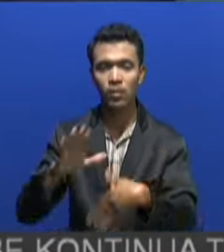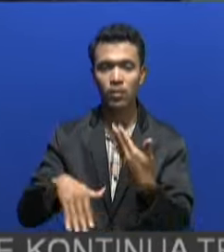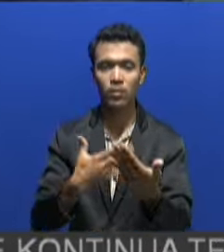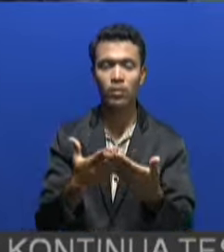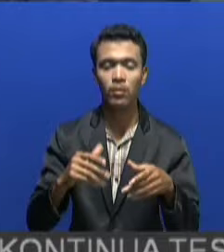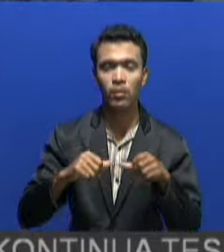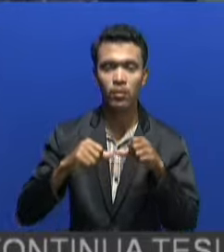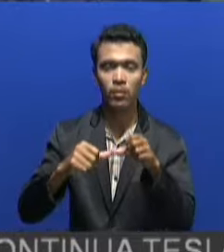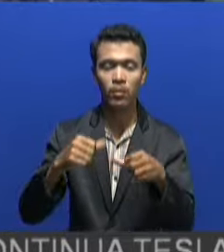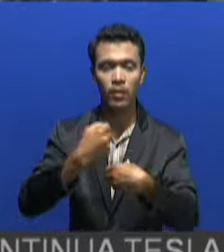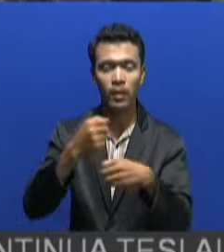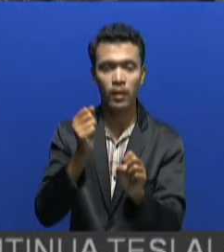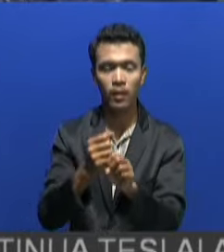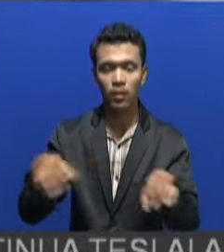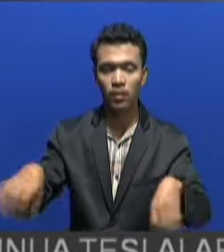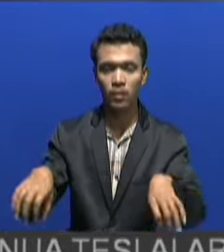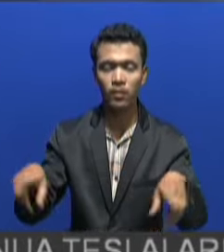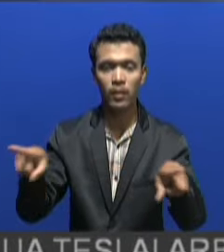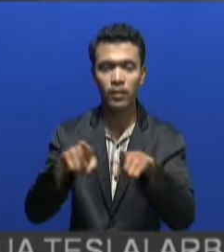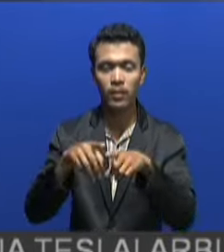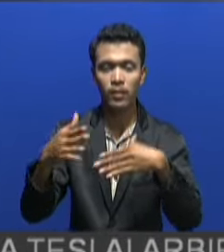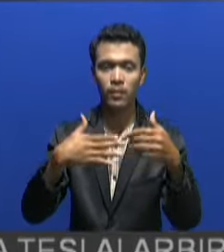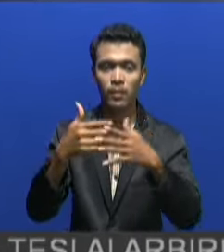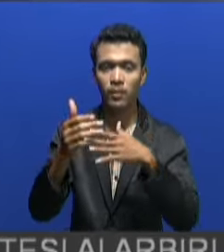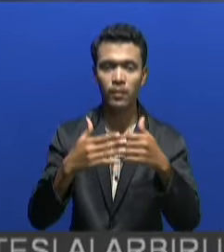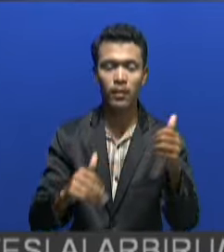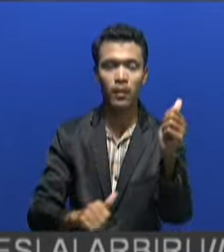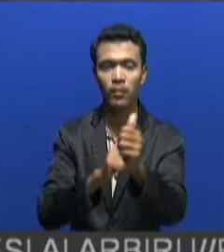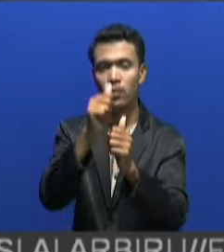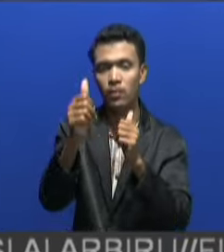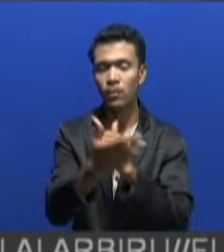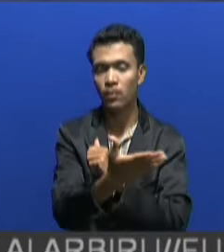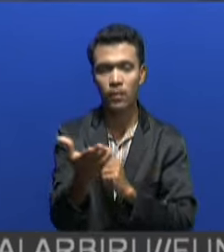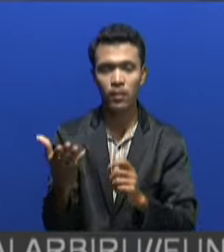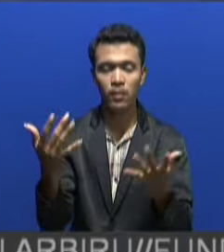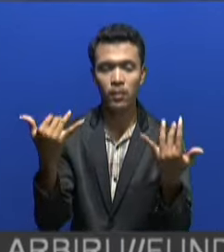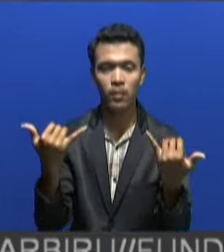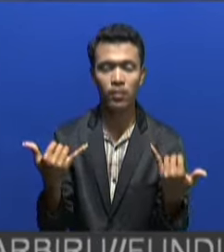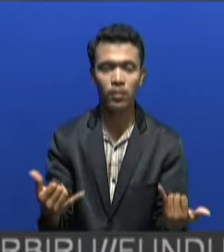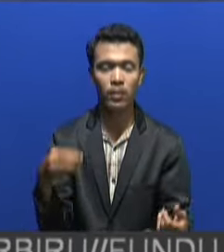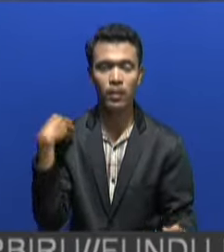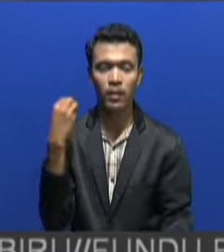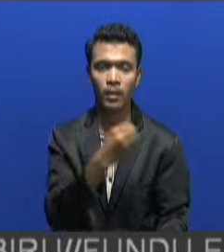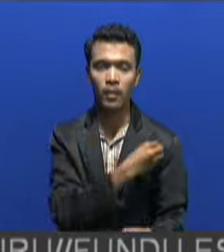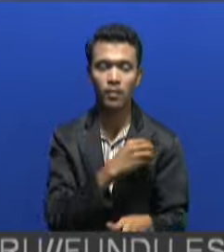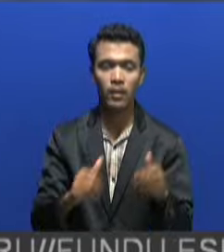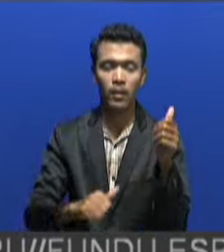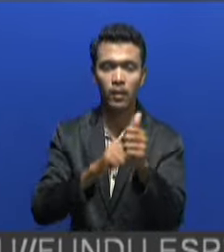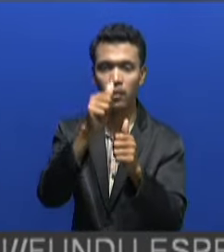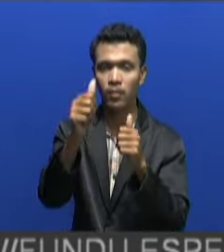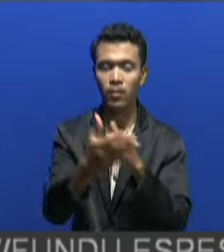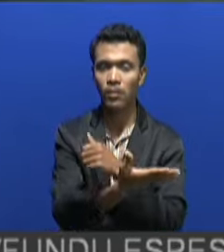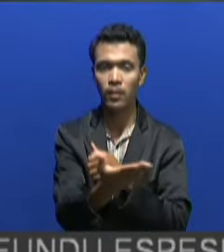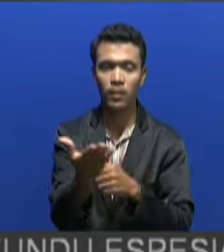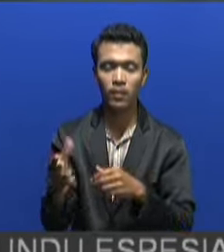kontinua halafel sirania knar hanesan bai bainian i atur relatrit bai tebot sir kata ka ohin amisi fosai bai tebot sir kona